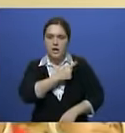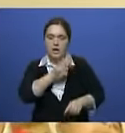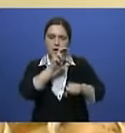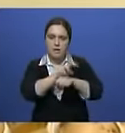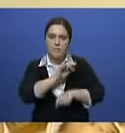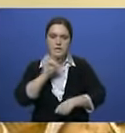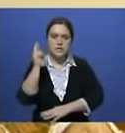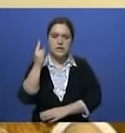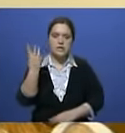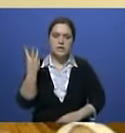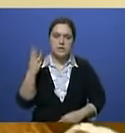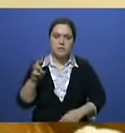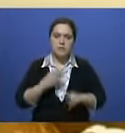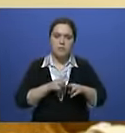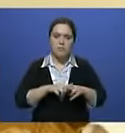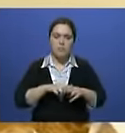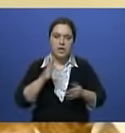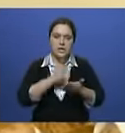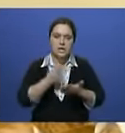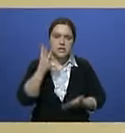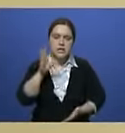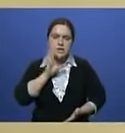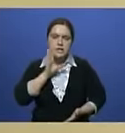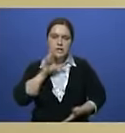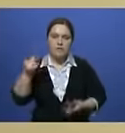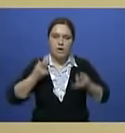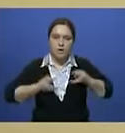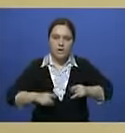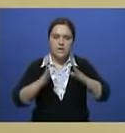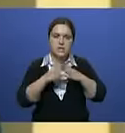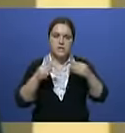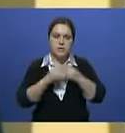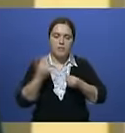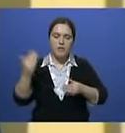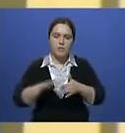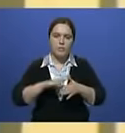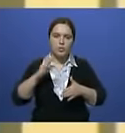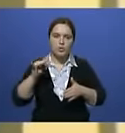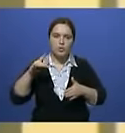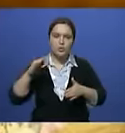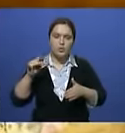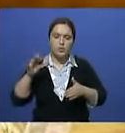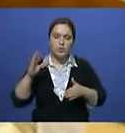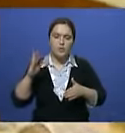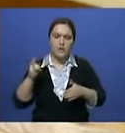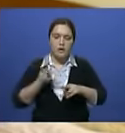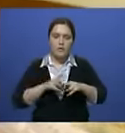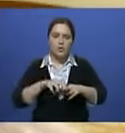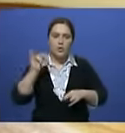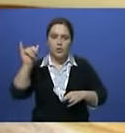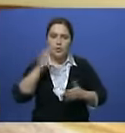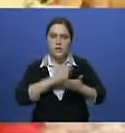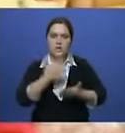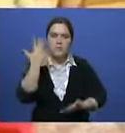педиатра здесь будут тройняшки Мадина Марьям и Малика они родились в семье туртурро Теперь у папы с